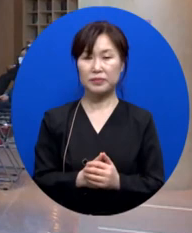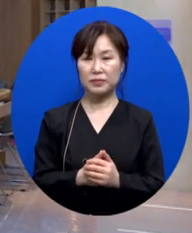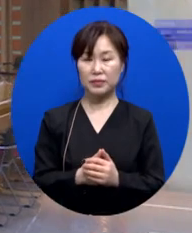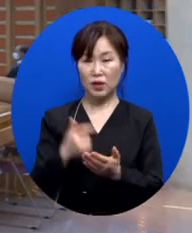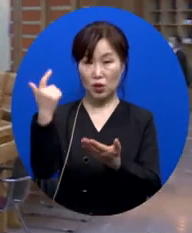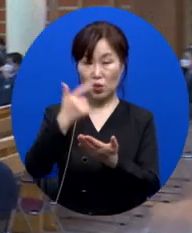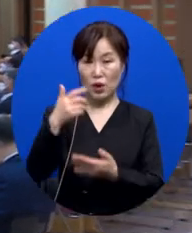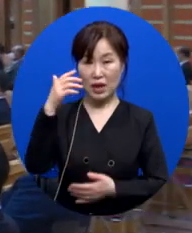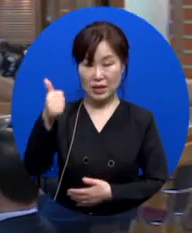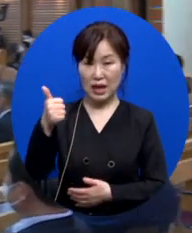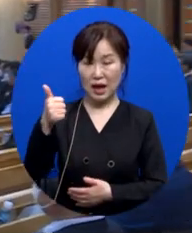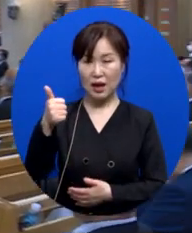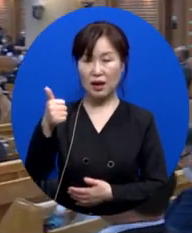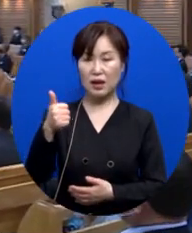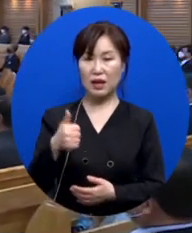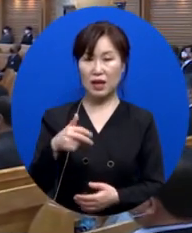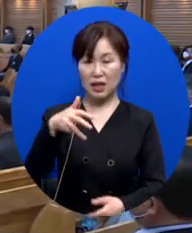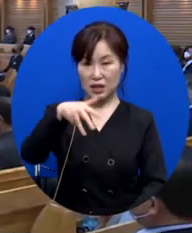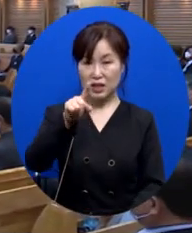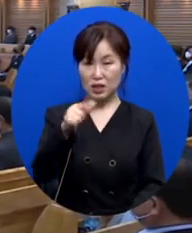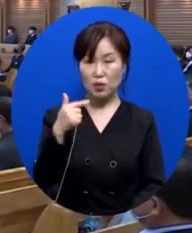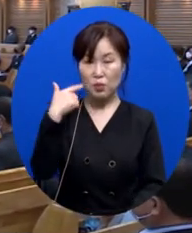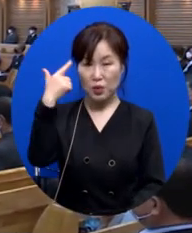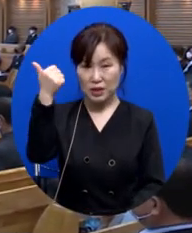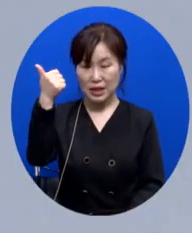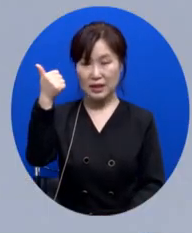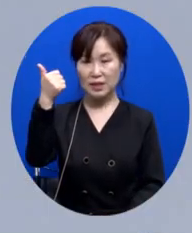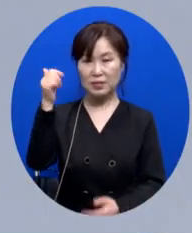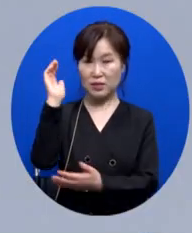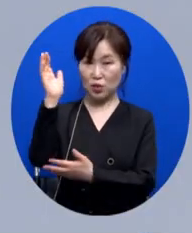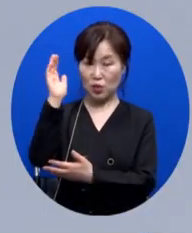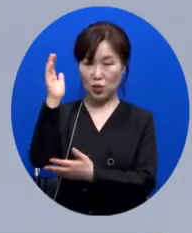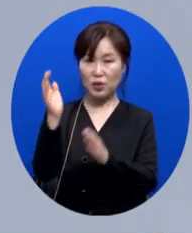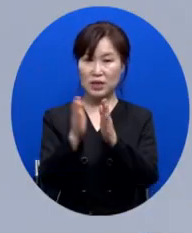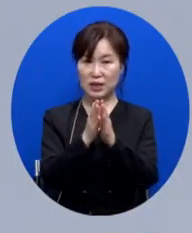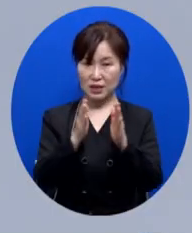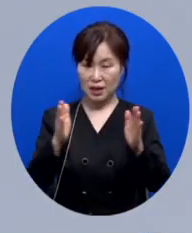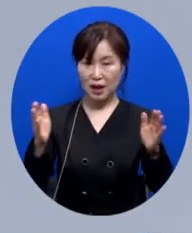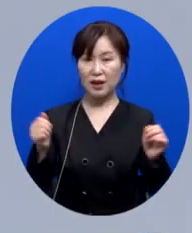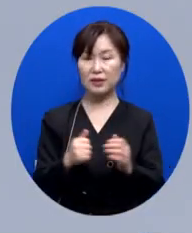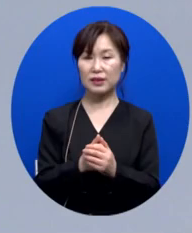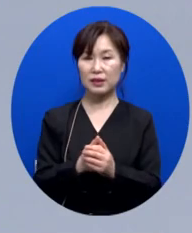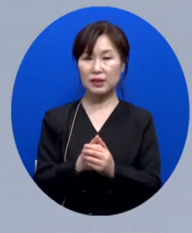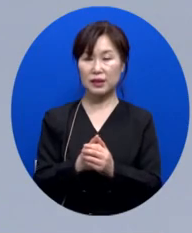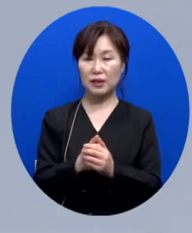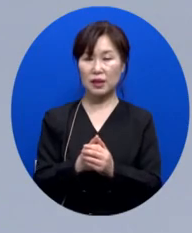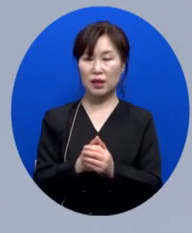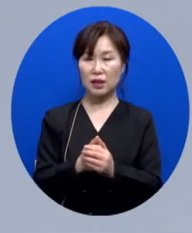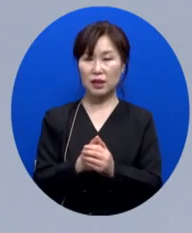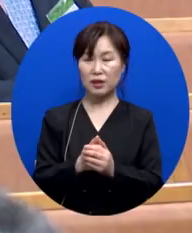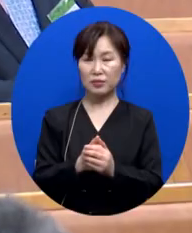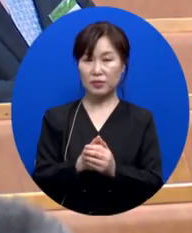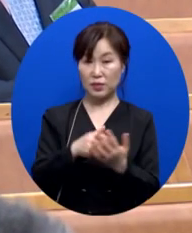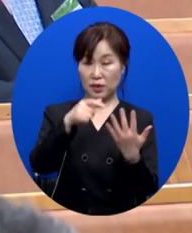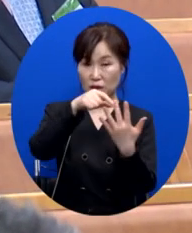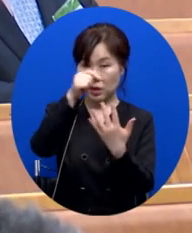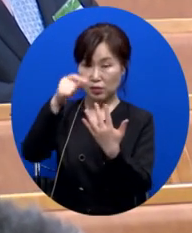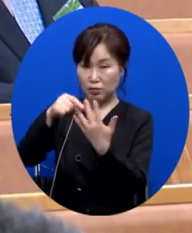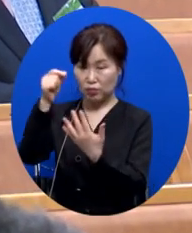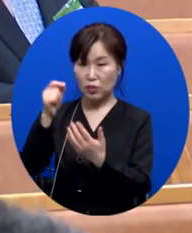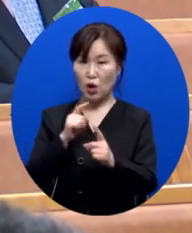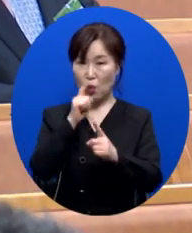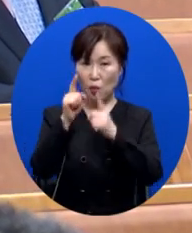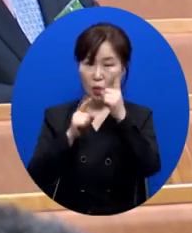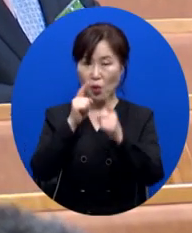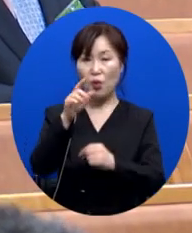노회장 지세포 제일교회 천창 수 목사의 개회 예배 설교 로 시작한 높 에서는 총의 총 대선 정과 각부 보고 를